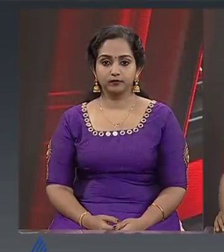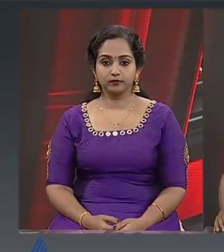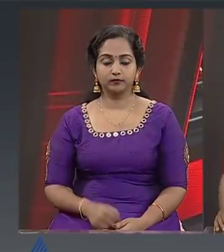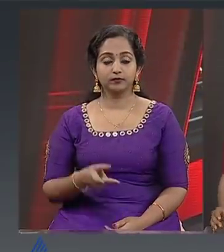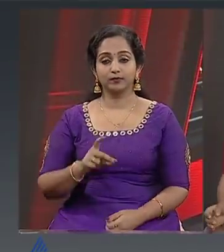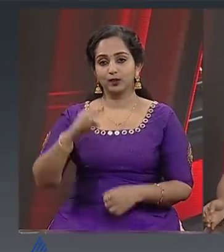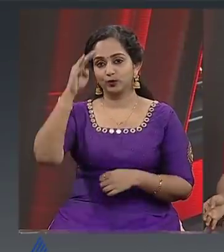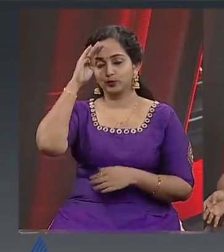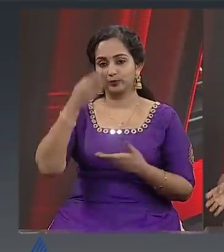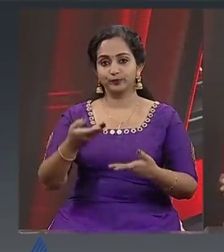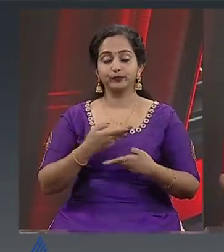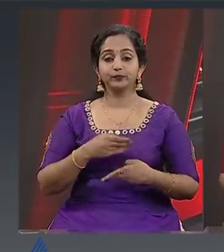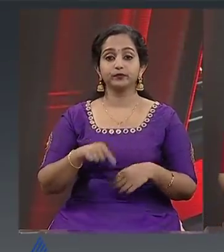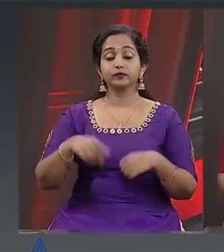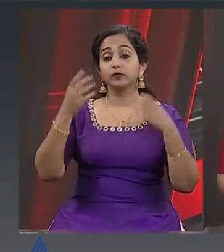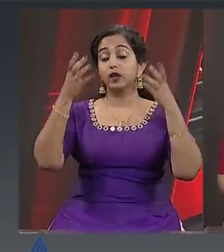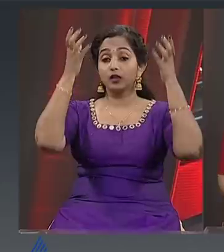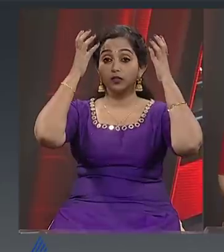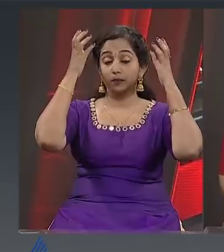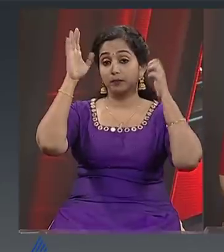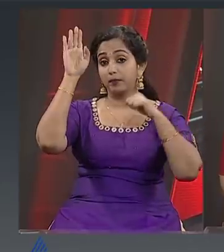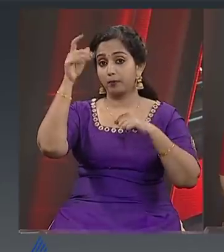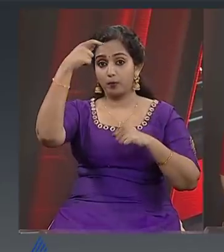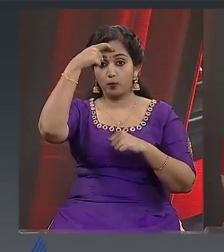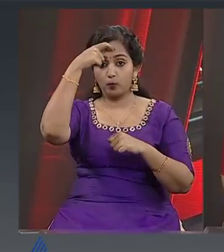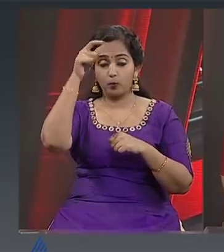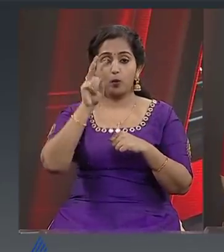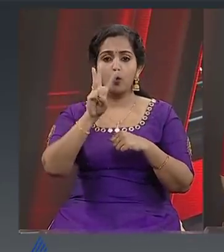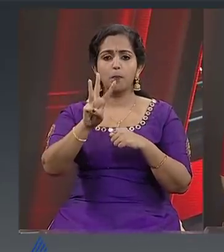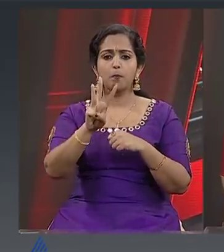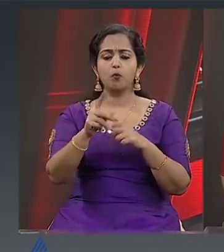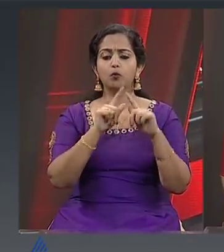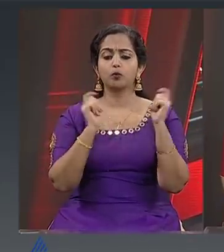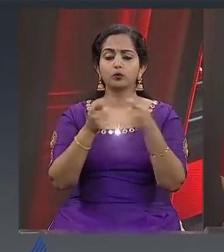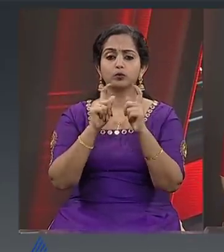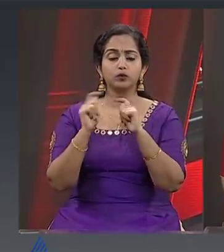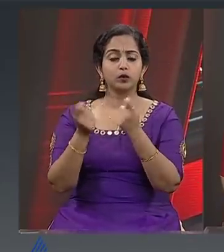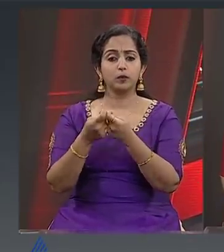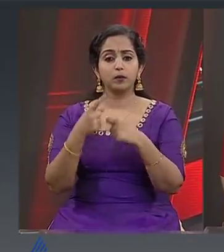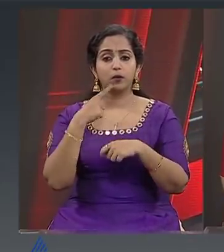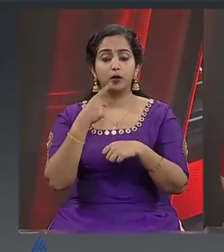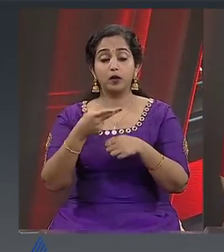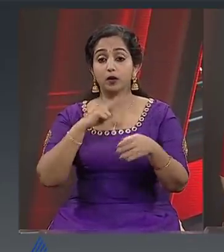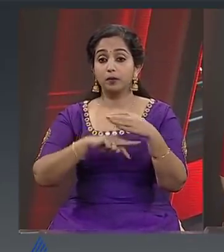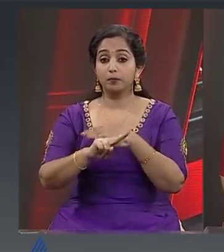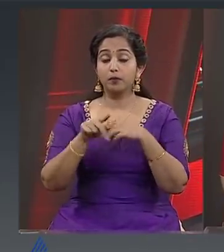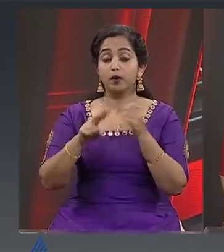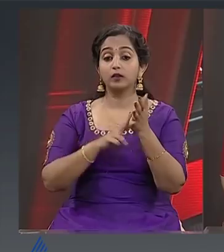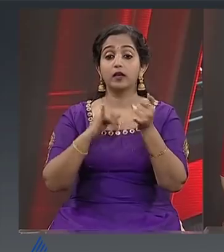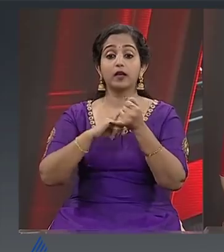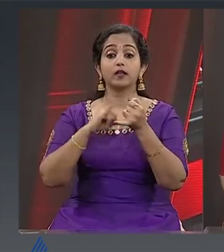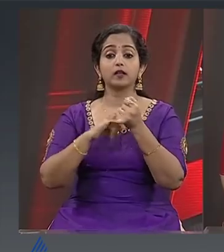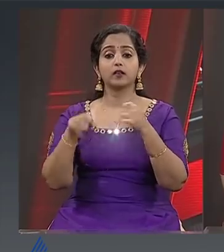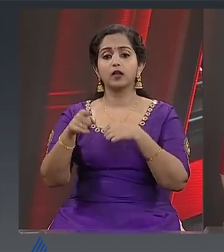വീണ്ടും വാർത്തയിലേക്ക്. ശബരിമല വിഷയത്തിൽ 3 മുന്നണികളെയും വിമർശിച്ച് NSS വിശ്വാസികളെ സ്വാധീനിക്കാൻ വേണ്ടി രാഷ്ട്രീയ കക്ഷികൾ